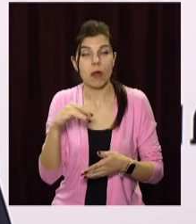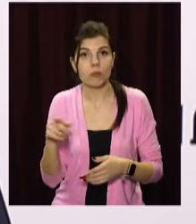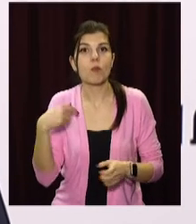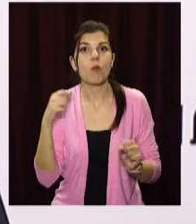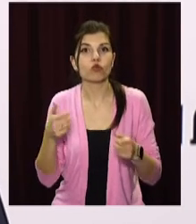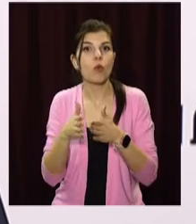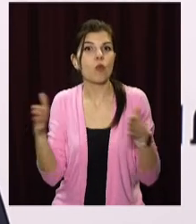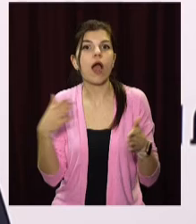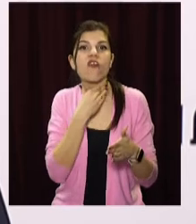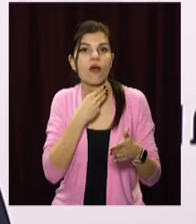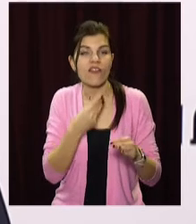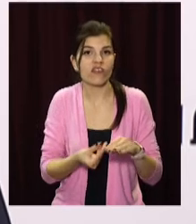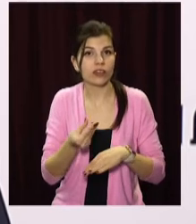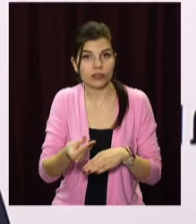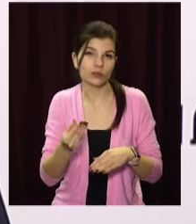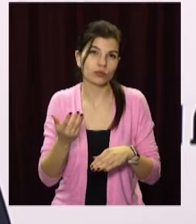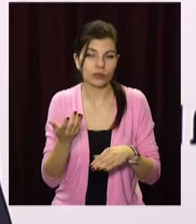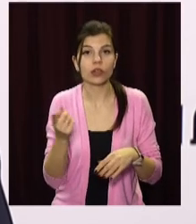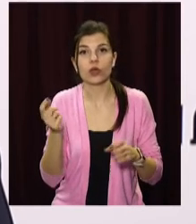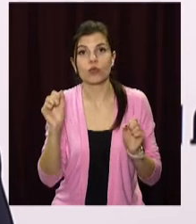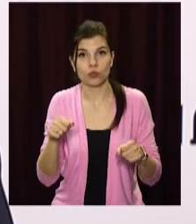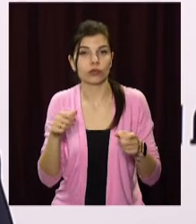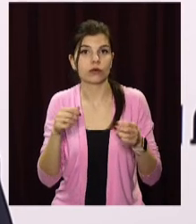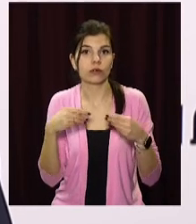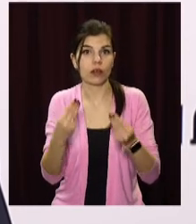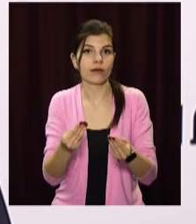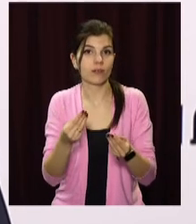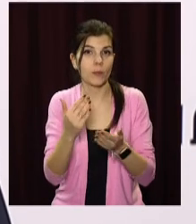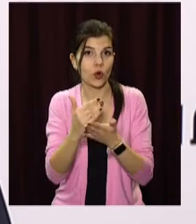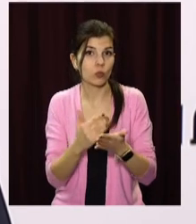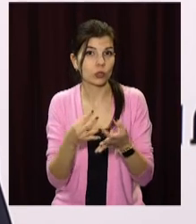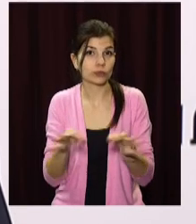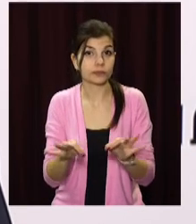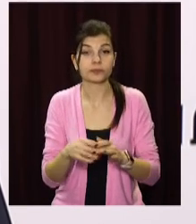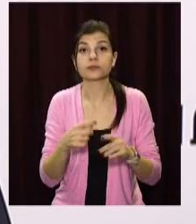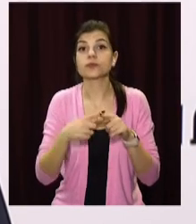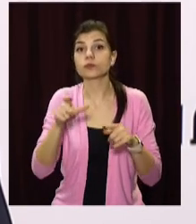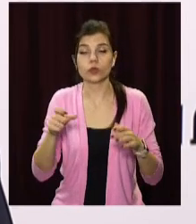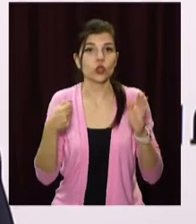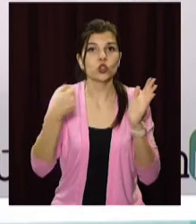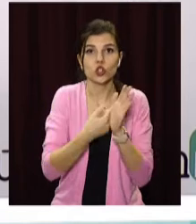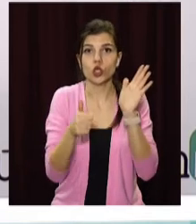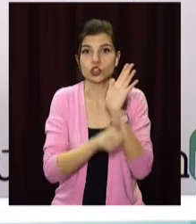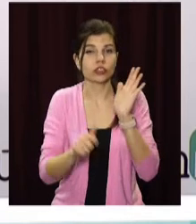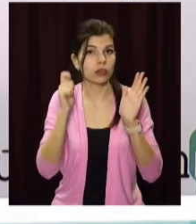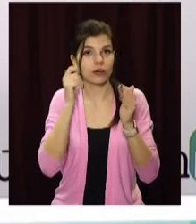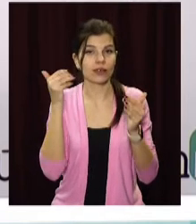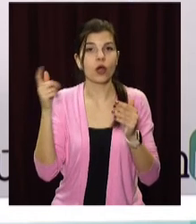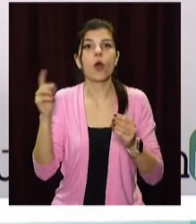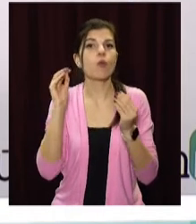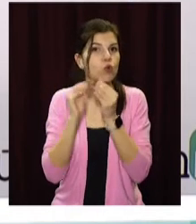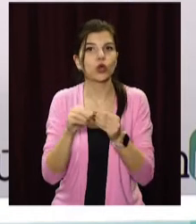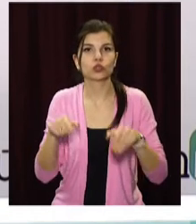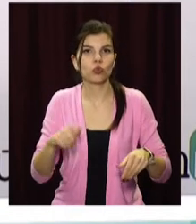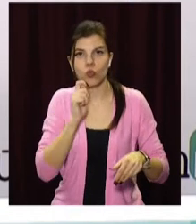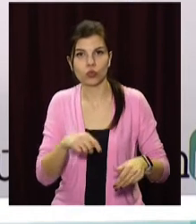збільшувати авансовий внесок і буде доступна ця програма. Це люди до 60 років, постійно проживають в